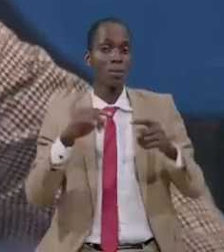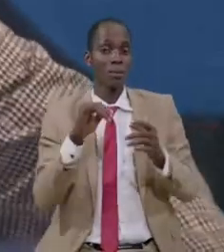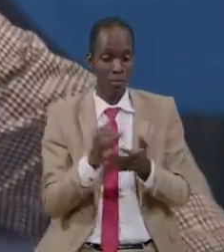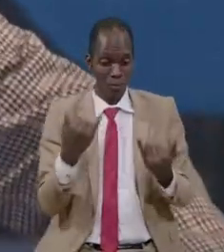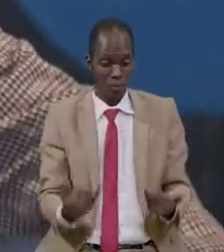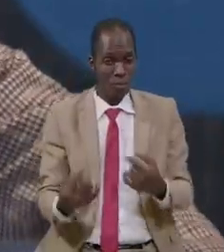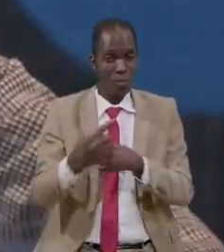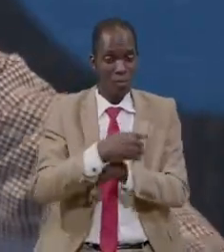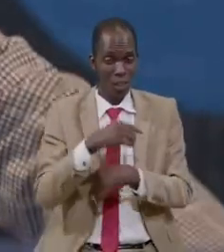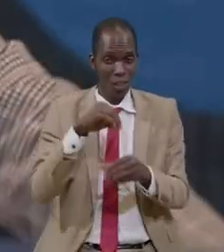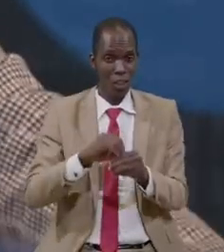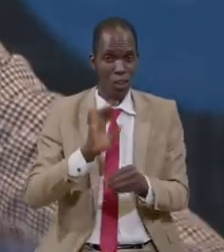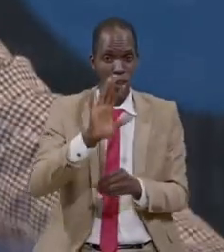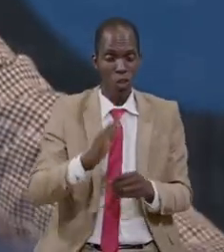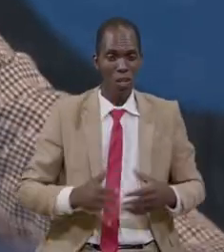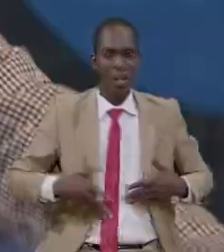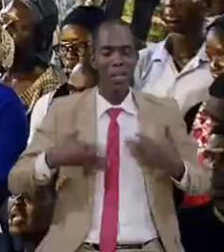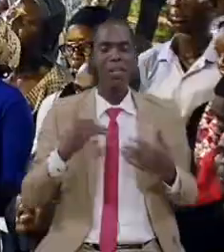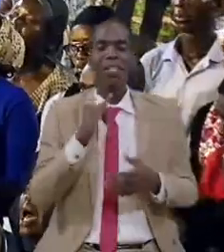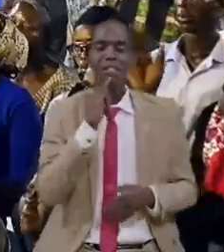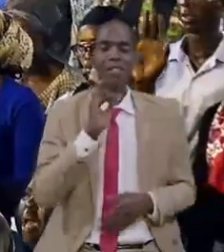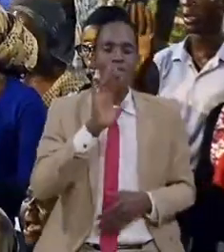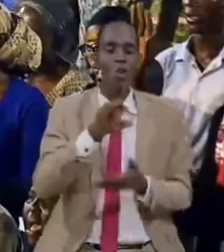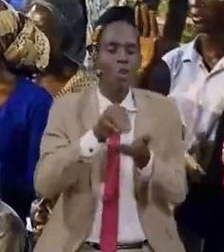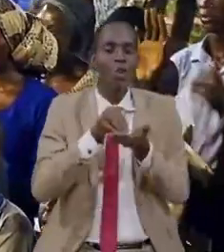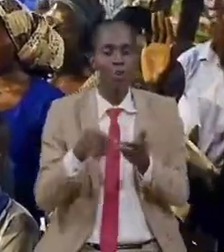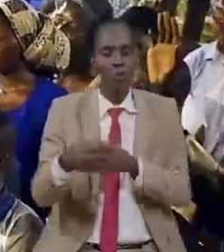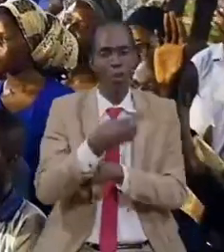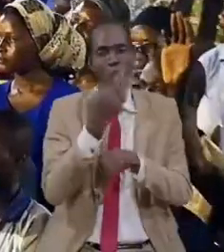dans ta vie, c'est ton jour de rédemption.